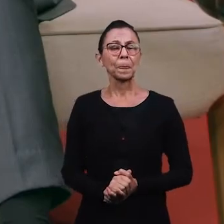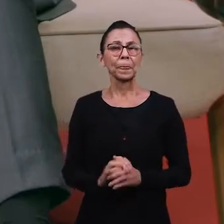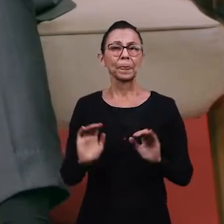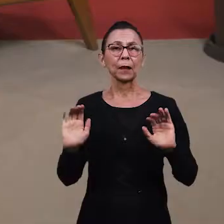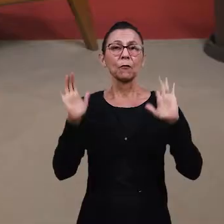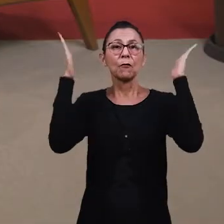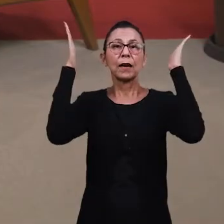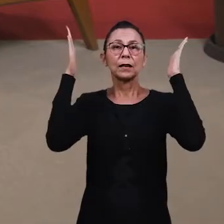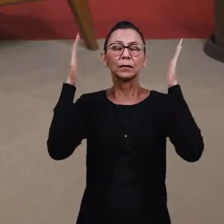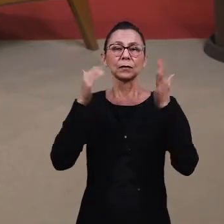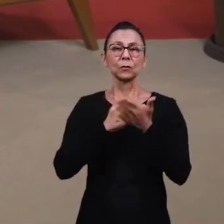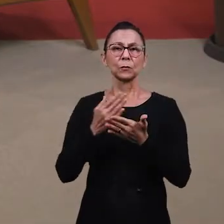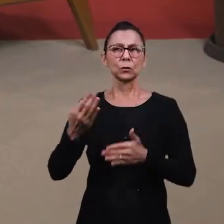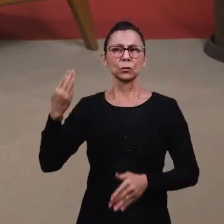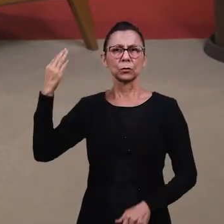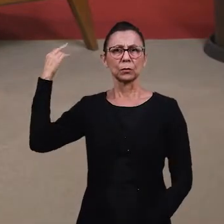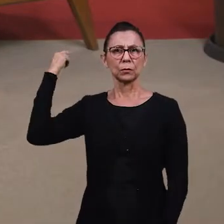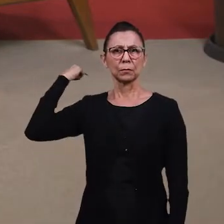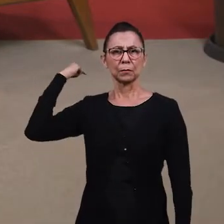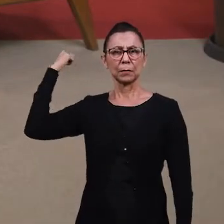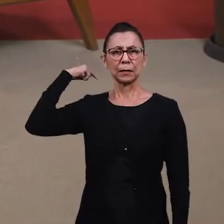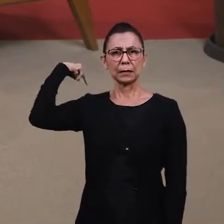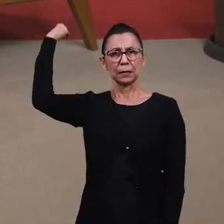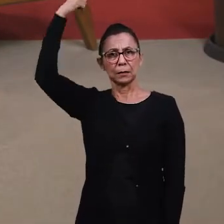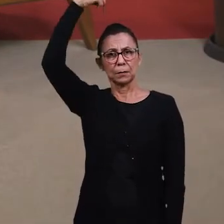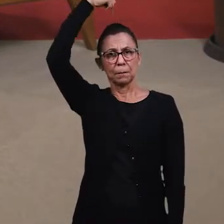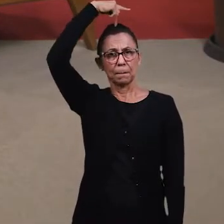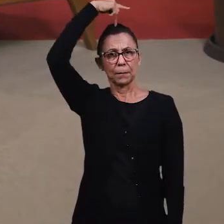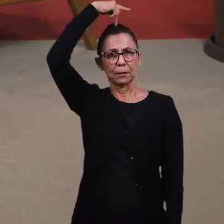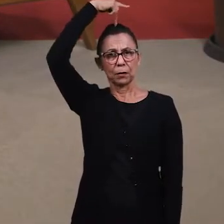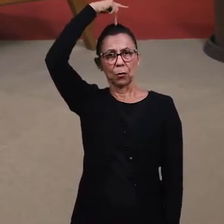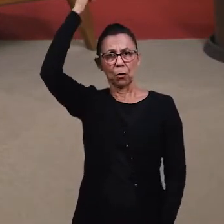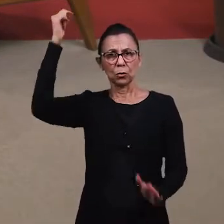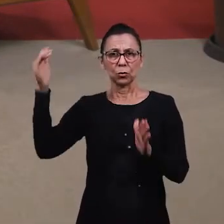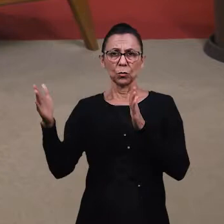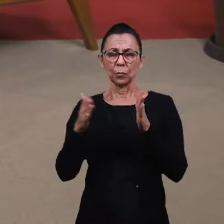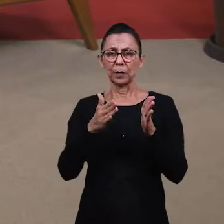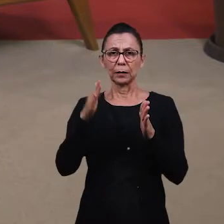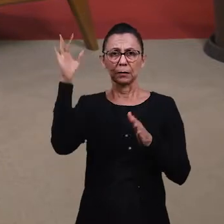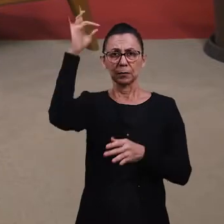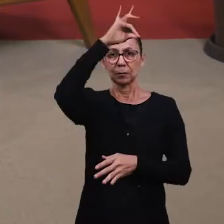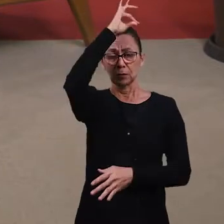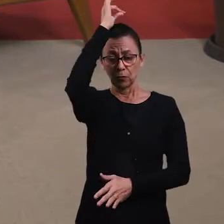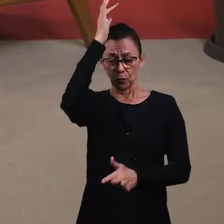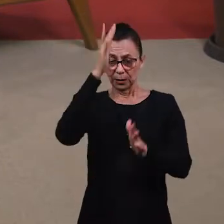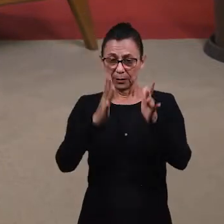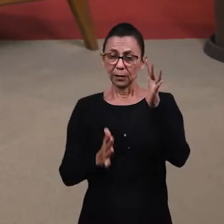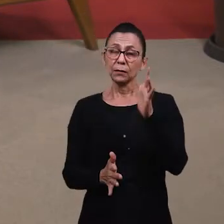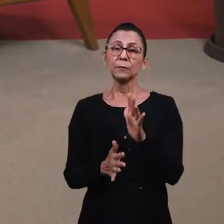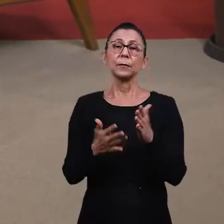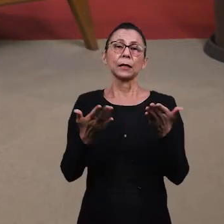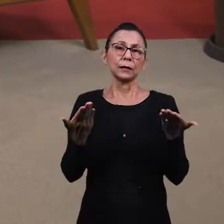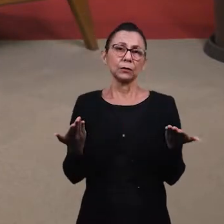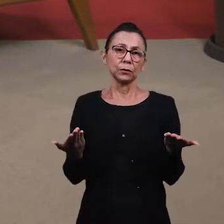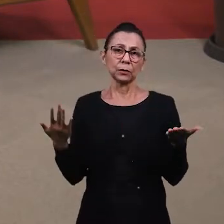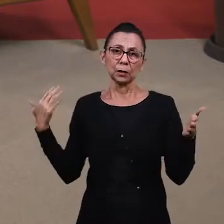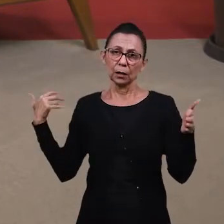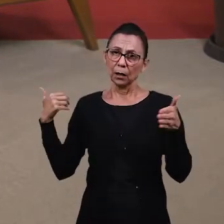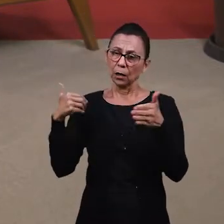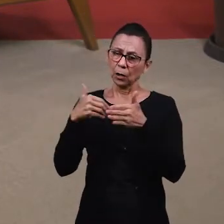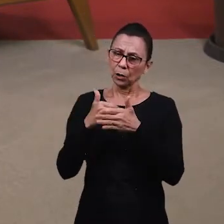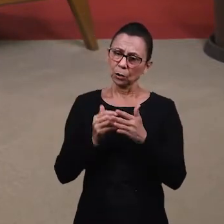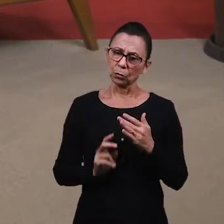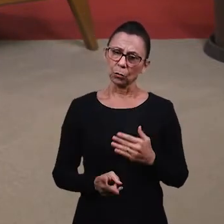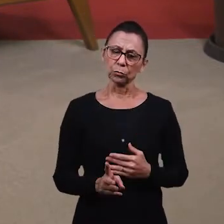pour un pécheur qui se répand. Donc, la fête a commencé le jour de Pentecôte,